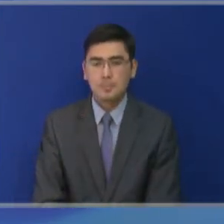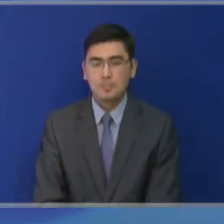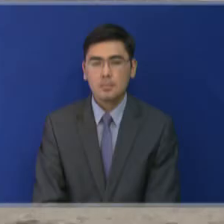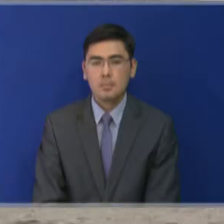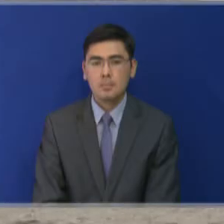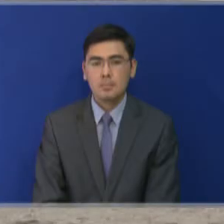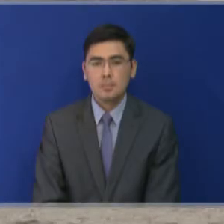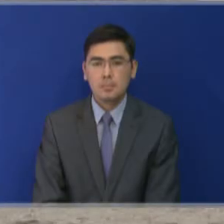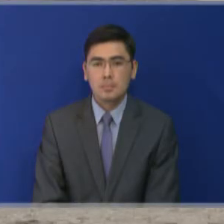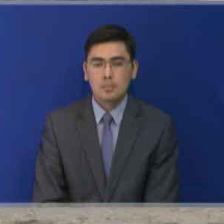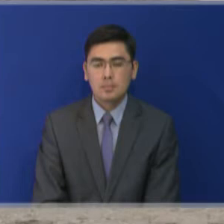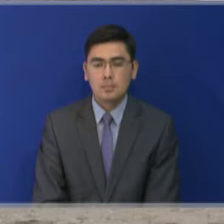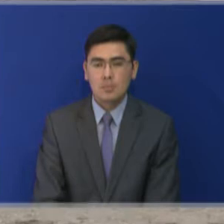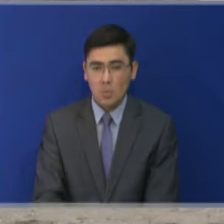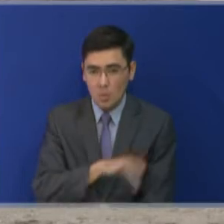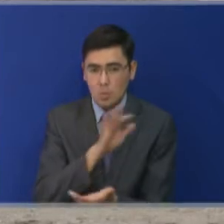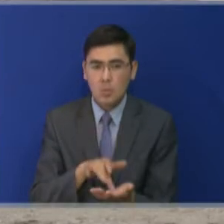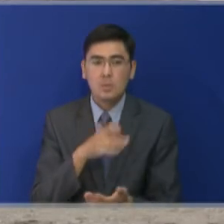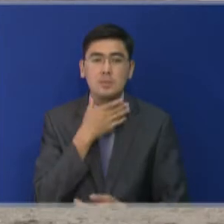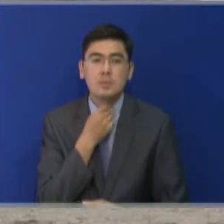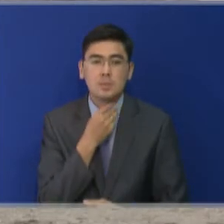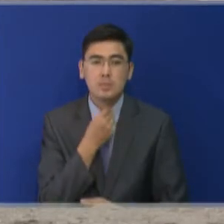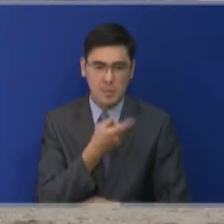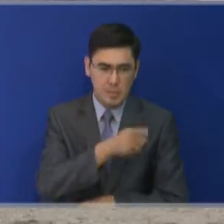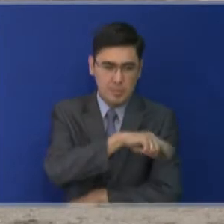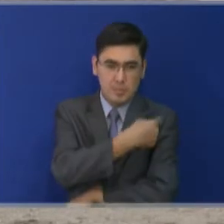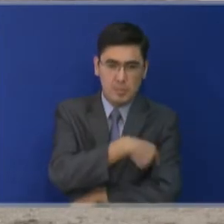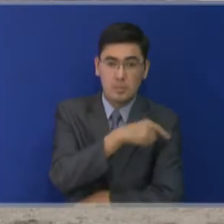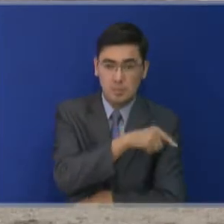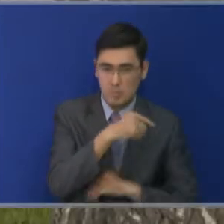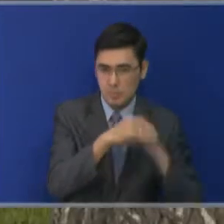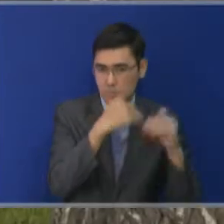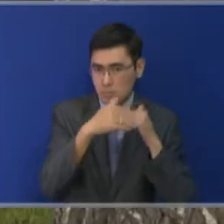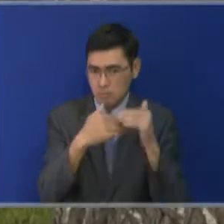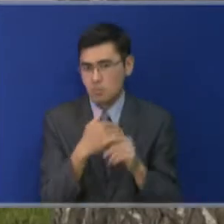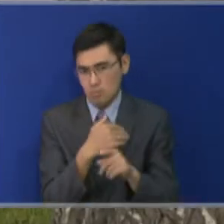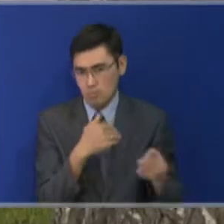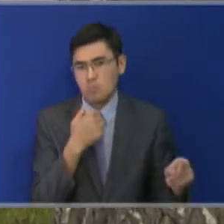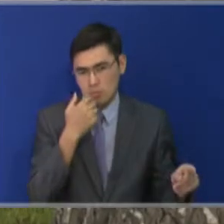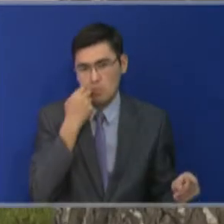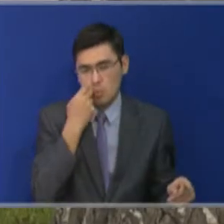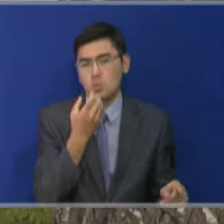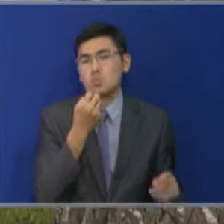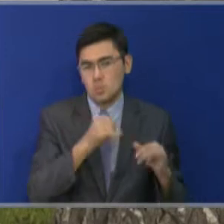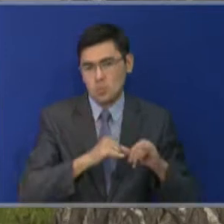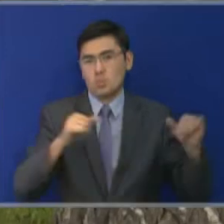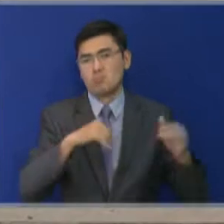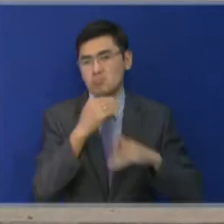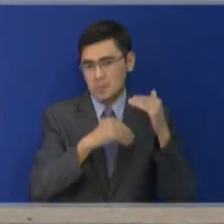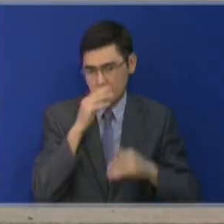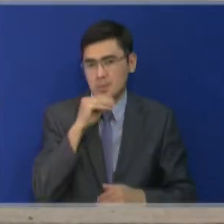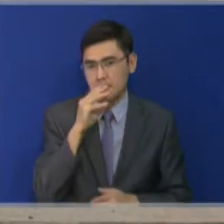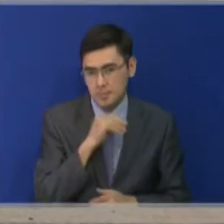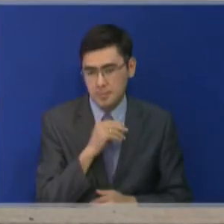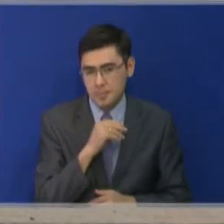бейнематериалымызда. Семей қуатты медициналық кластерді дамыту үшін барлық мүмкіндіктерге ие. Ол үшін өңіріміздің дербес